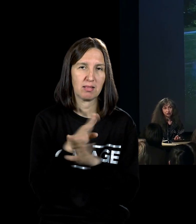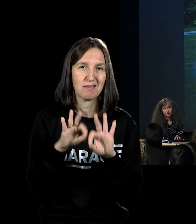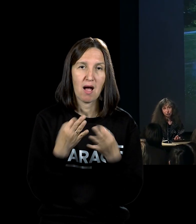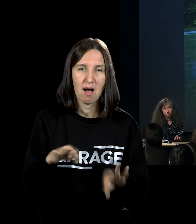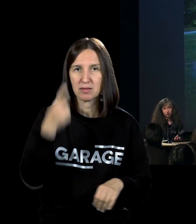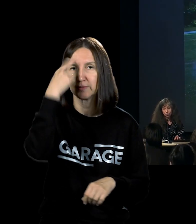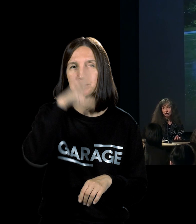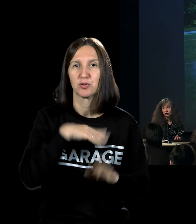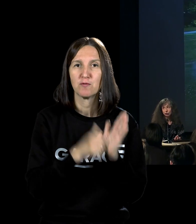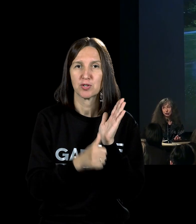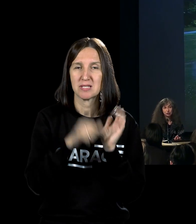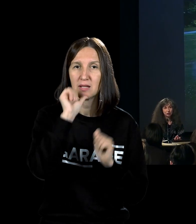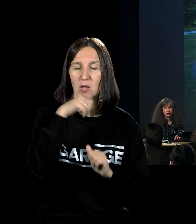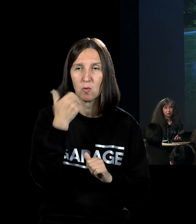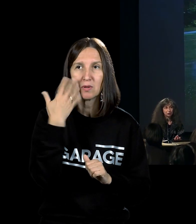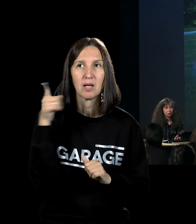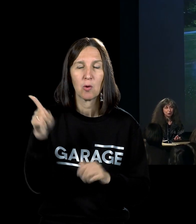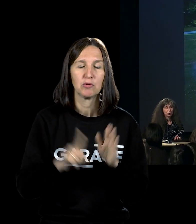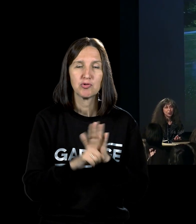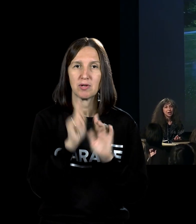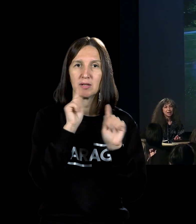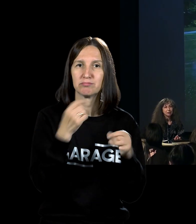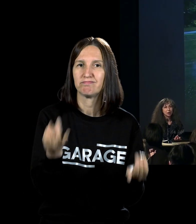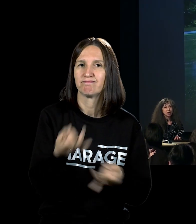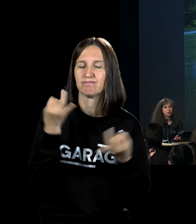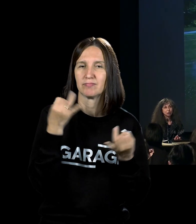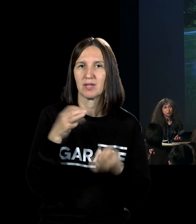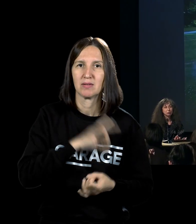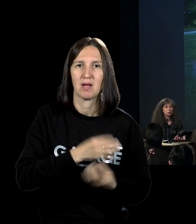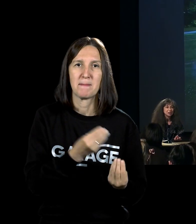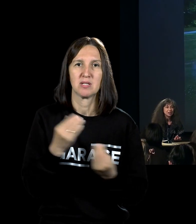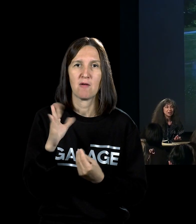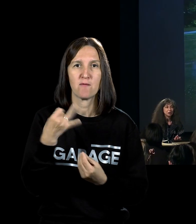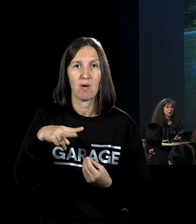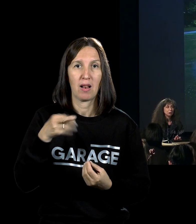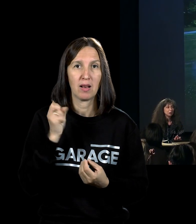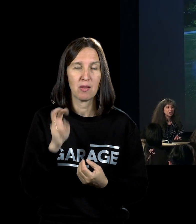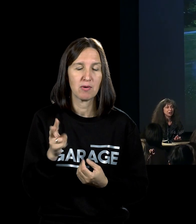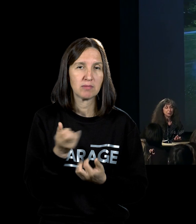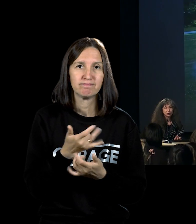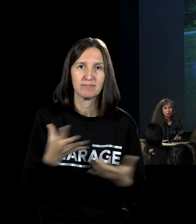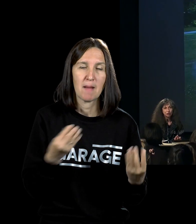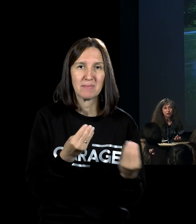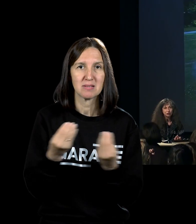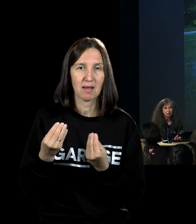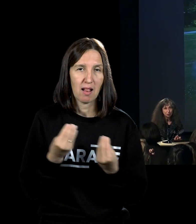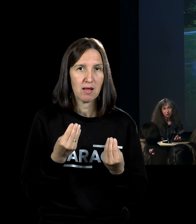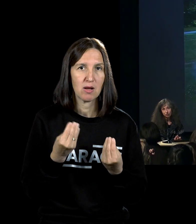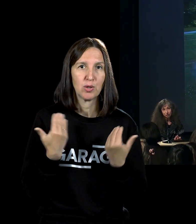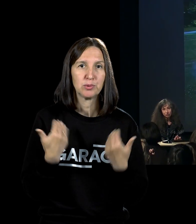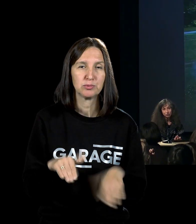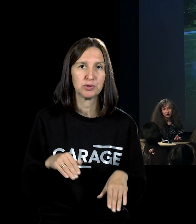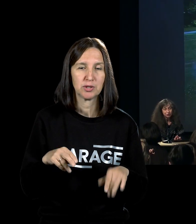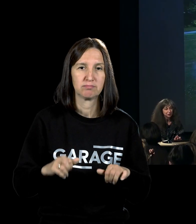придумывает в 60-е годы, тогда же, когда он начинает интересоваться войлоком, это проект, в котором материалы, это скульптура, материалом которого оказывается